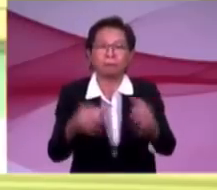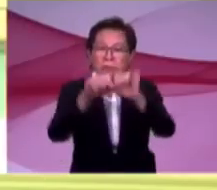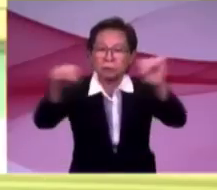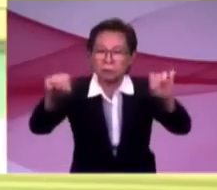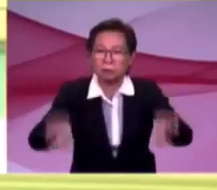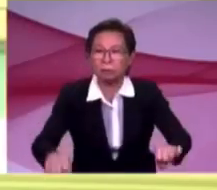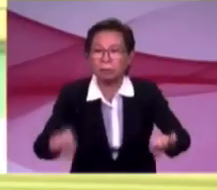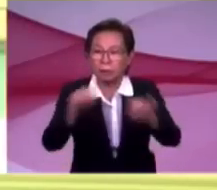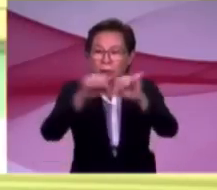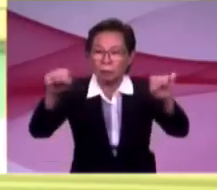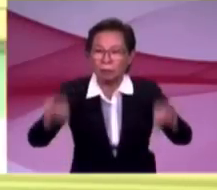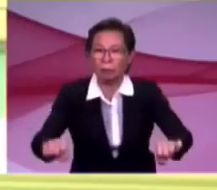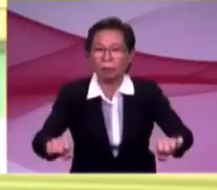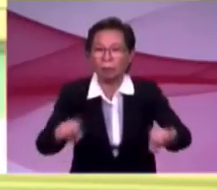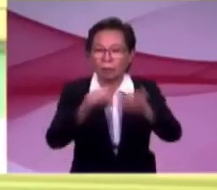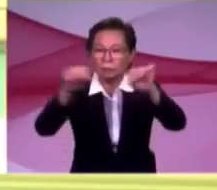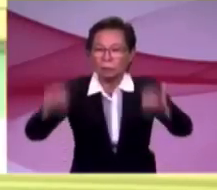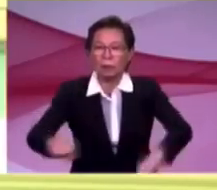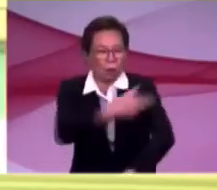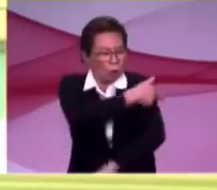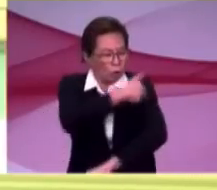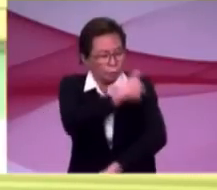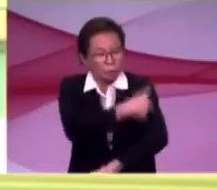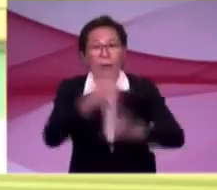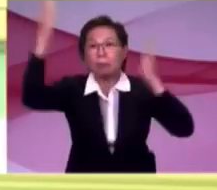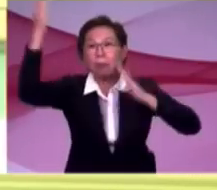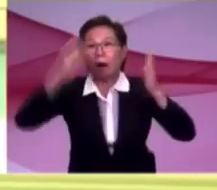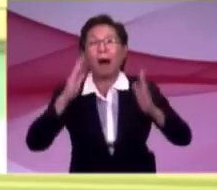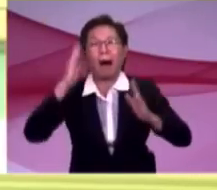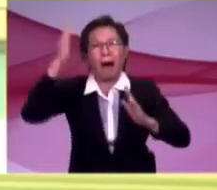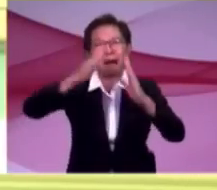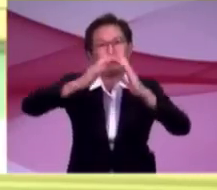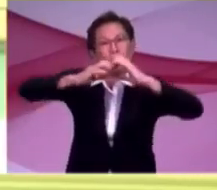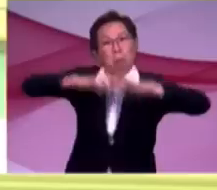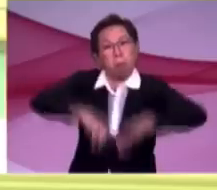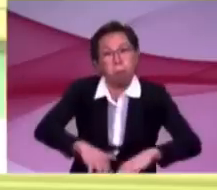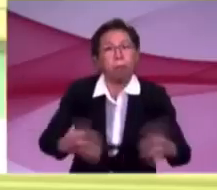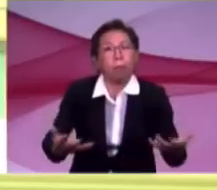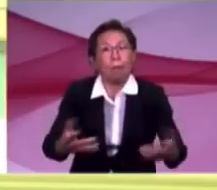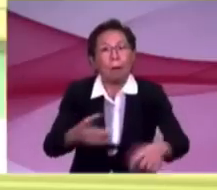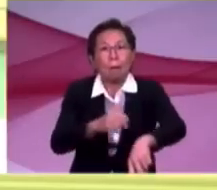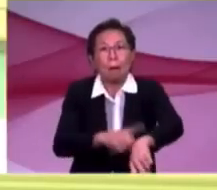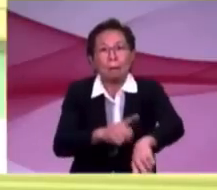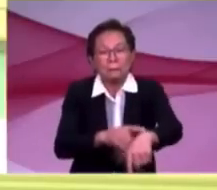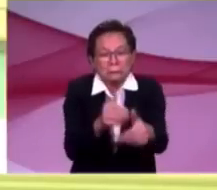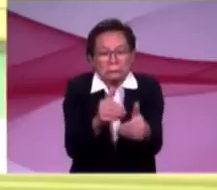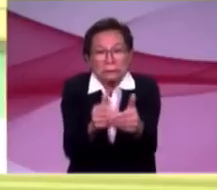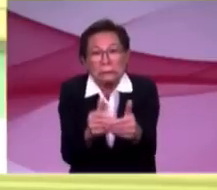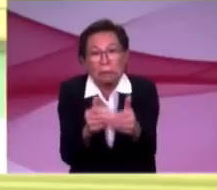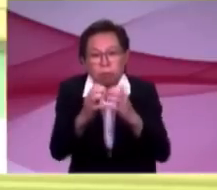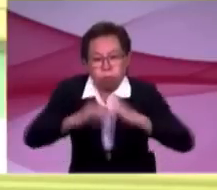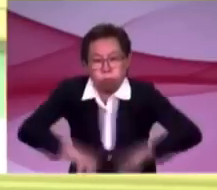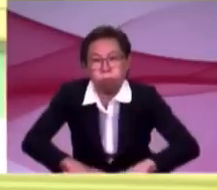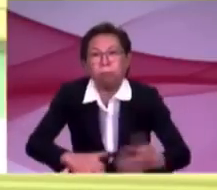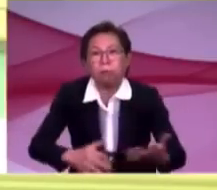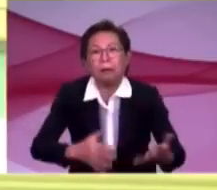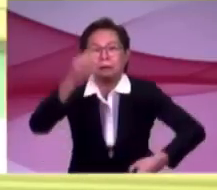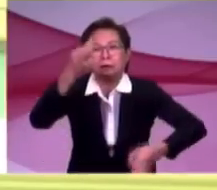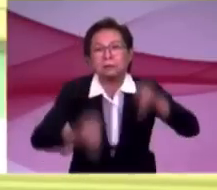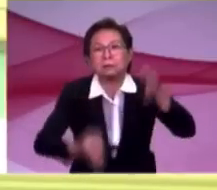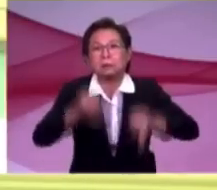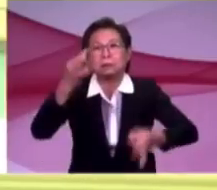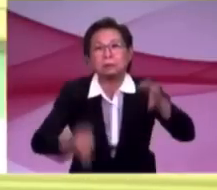sistem perkhidmatan kesihatan negara akan lumpuh dalam tempoh terdekat